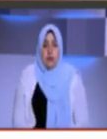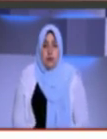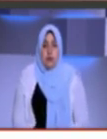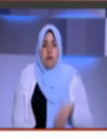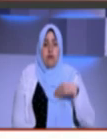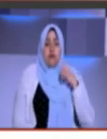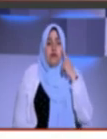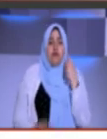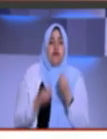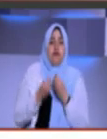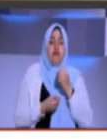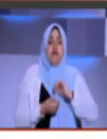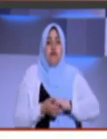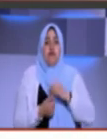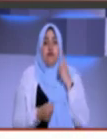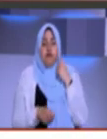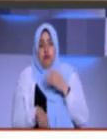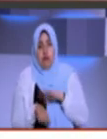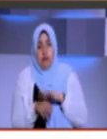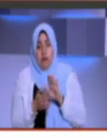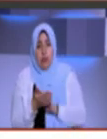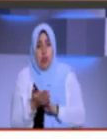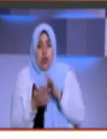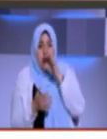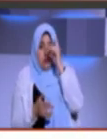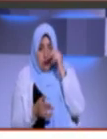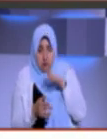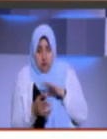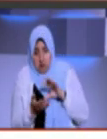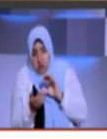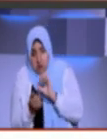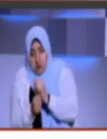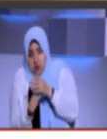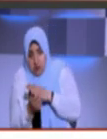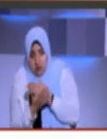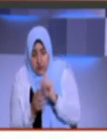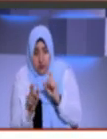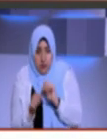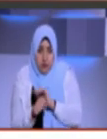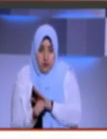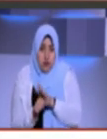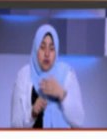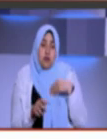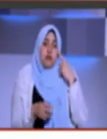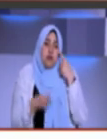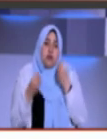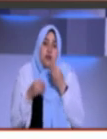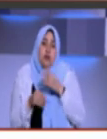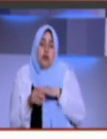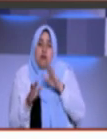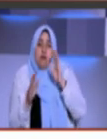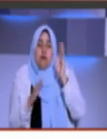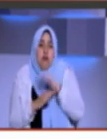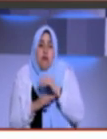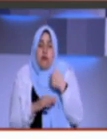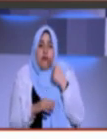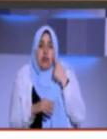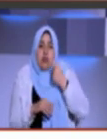الميديكال، يعني لو يتم القضاء على الفيروس الايكونوميك ريكفري مش هيجي اوفر نايت. لا